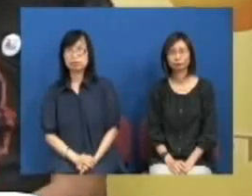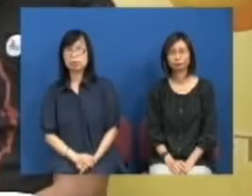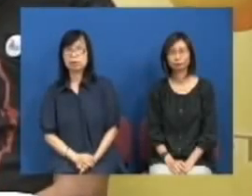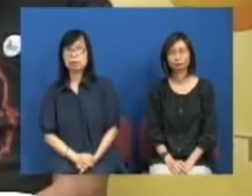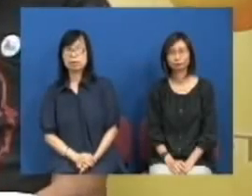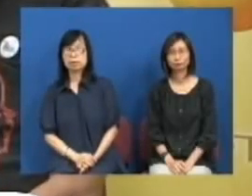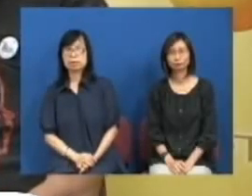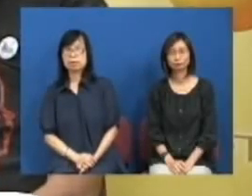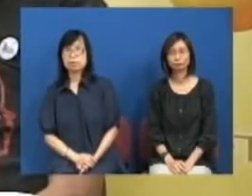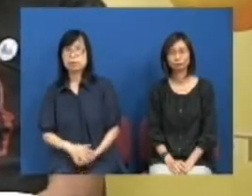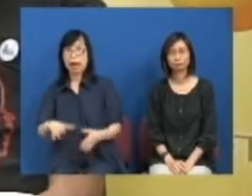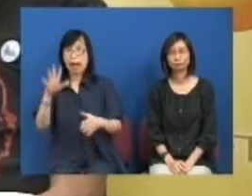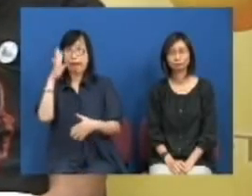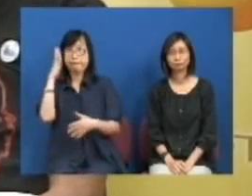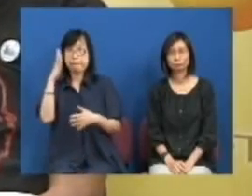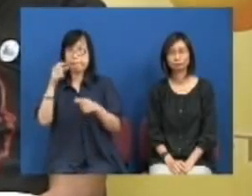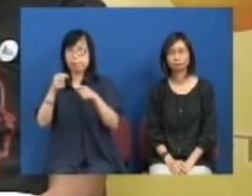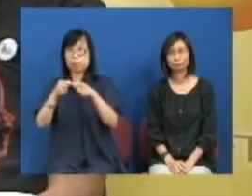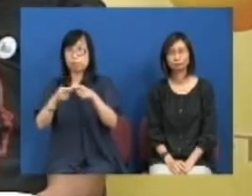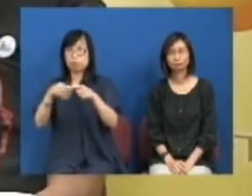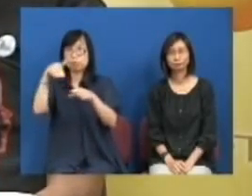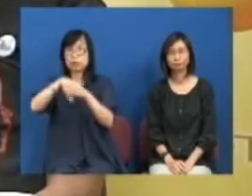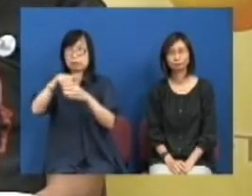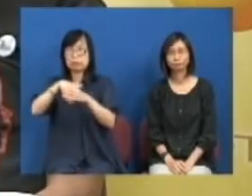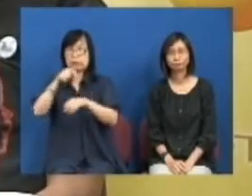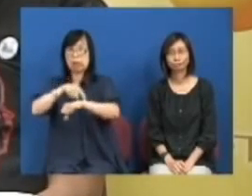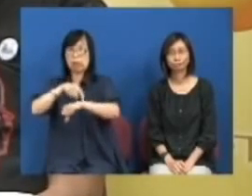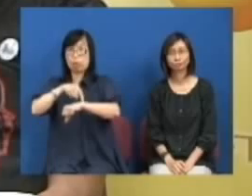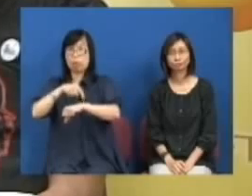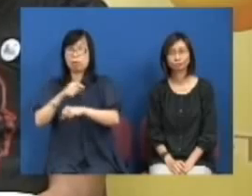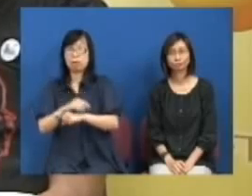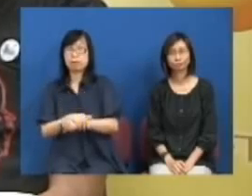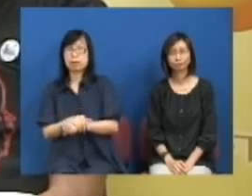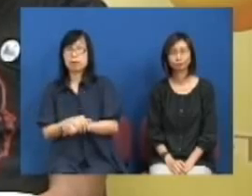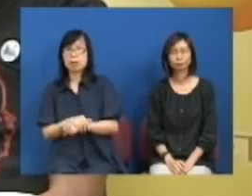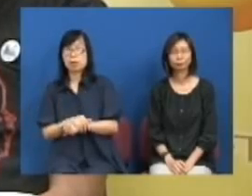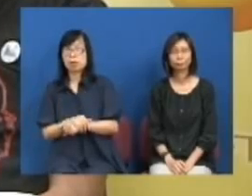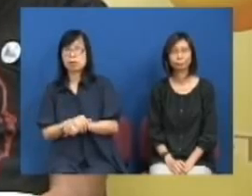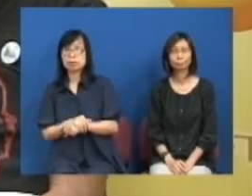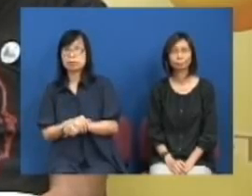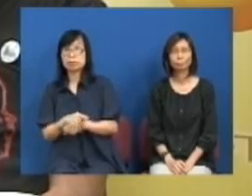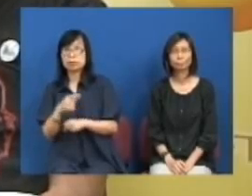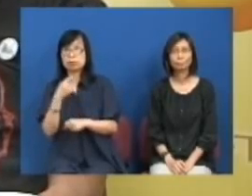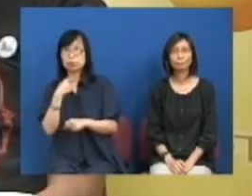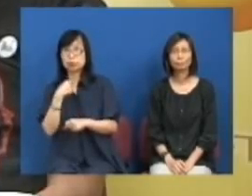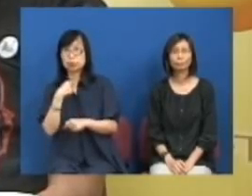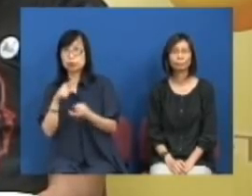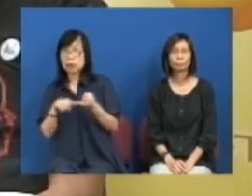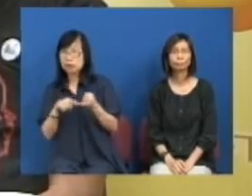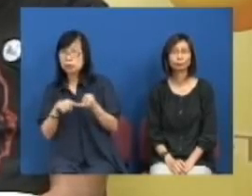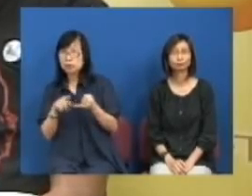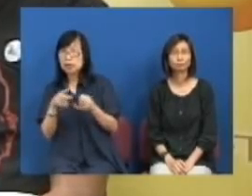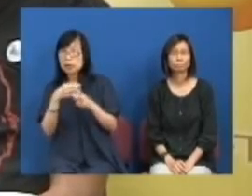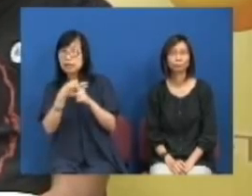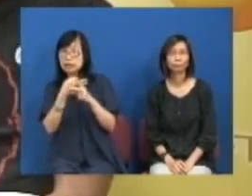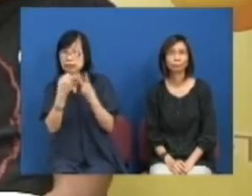即係五區公投嘅時候。是不是沒有這個懸念，就是說到底23